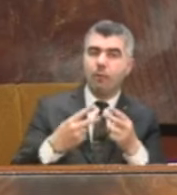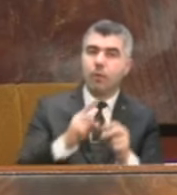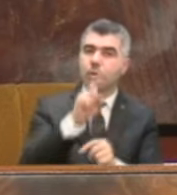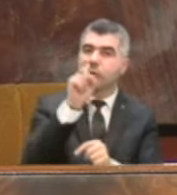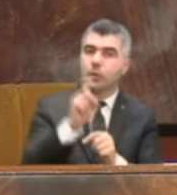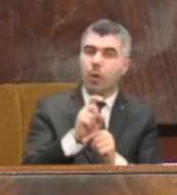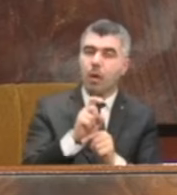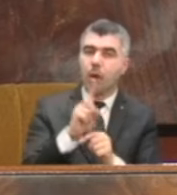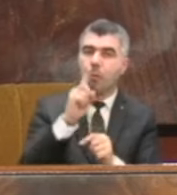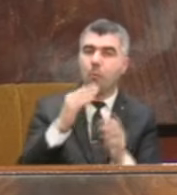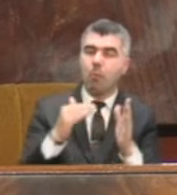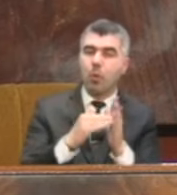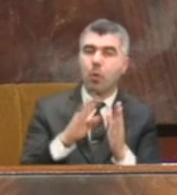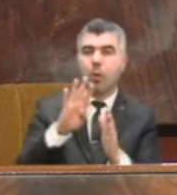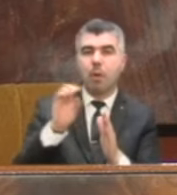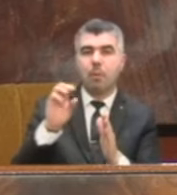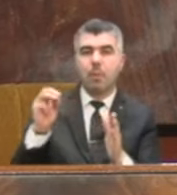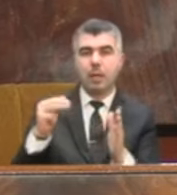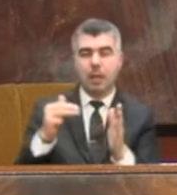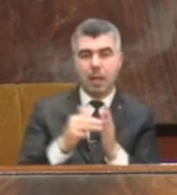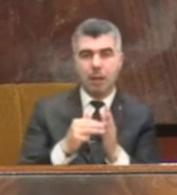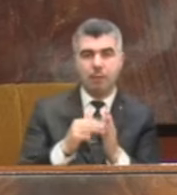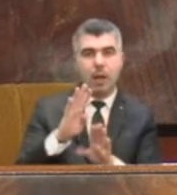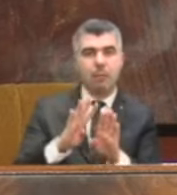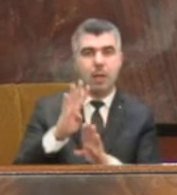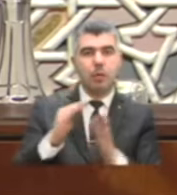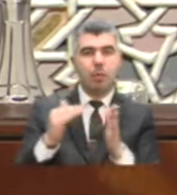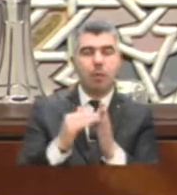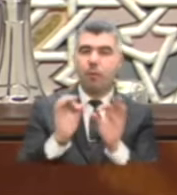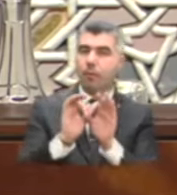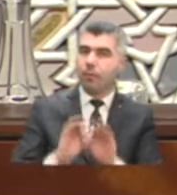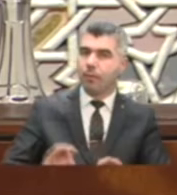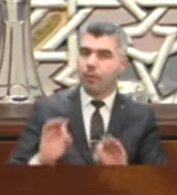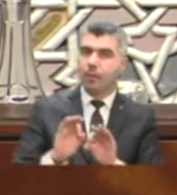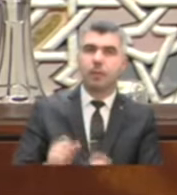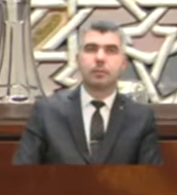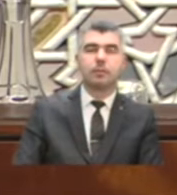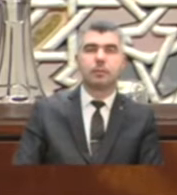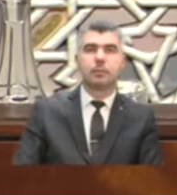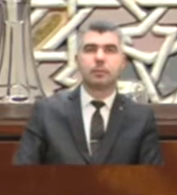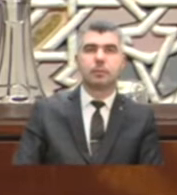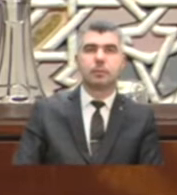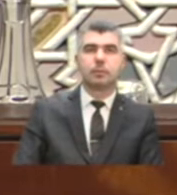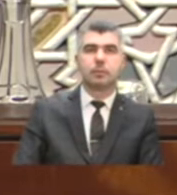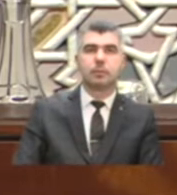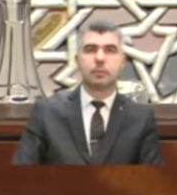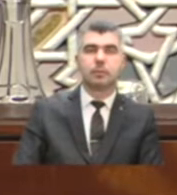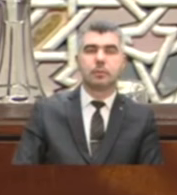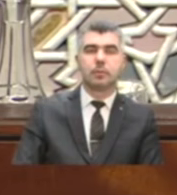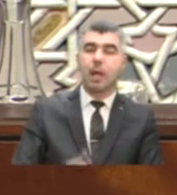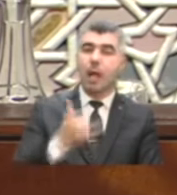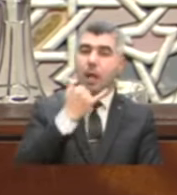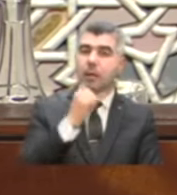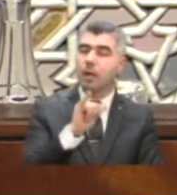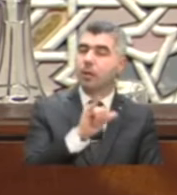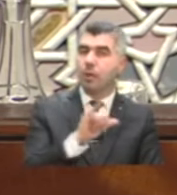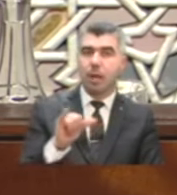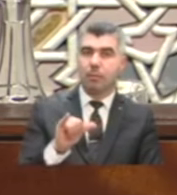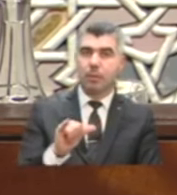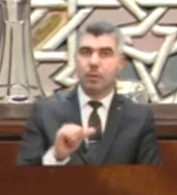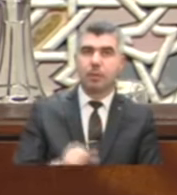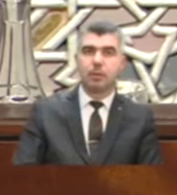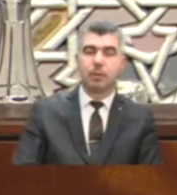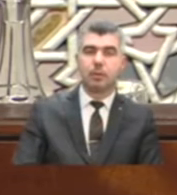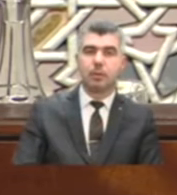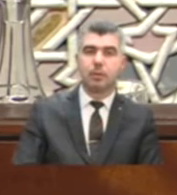السؤال ب 1,400,000 وليس 14 مليون. شكرا سيد النائب المحترم. السؤال الخطا ما كانش عندكم انتم سيد النائب،